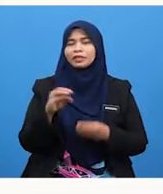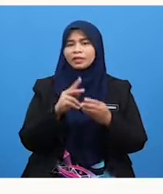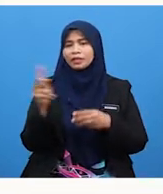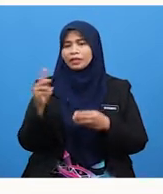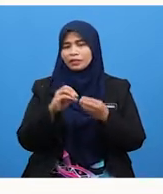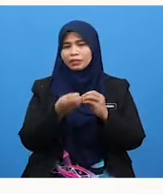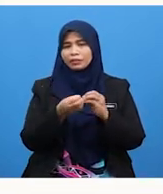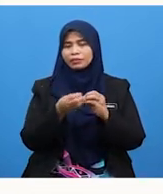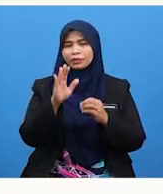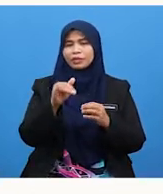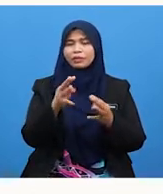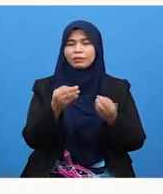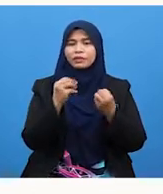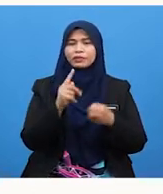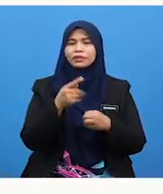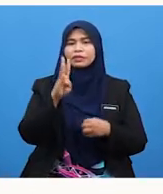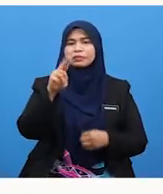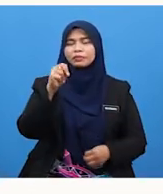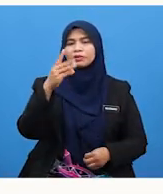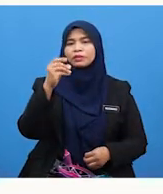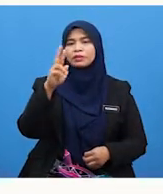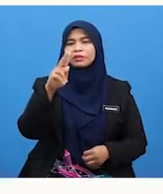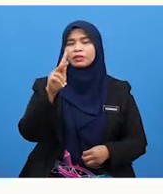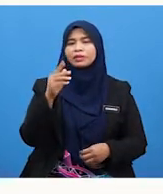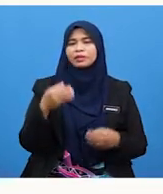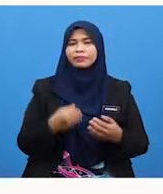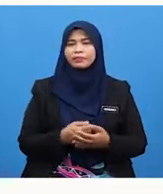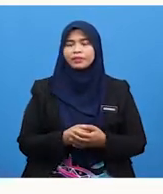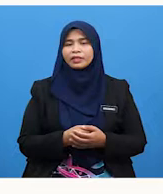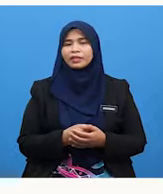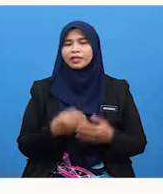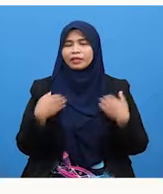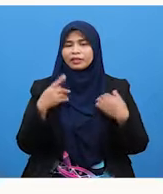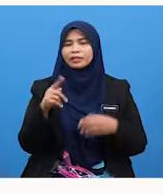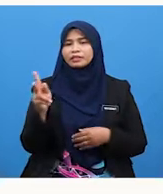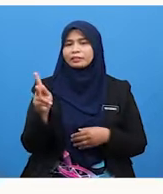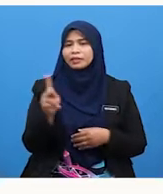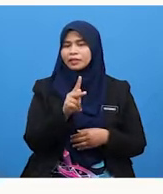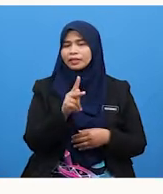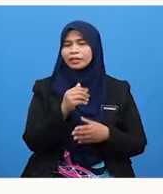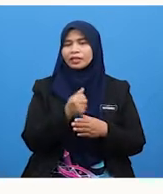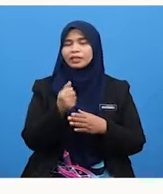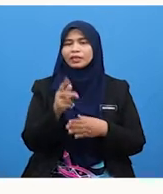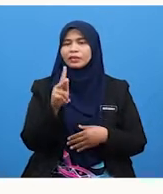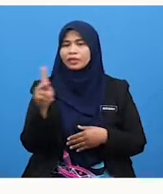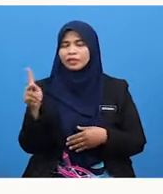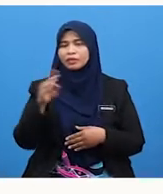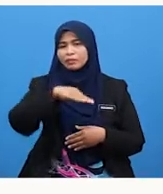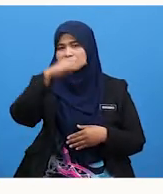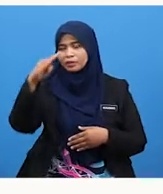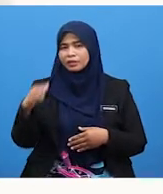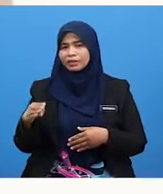kanan nombor yang hendak dibundarkan berada di sebelah kiri atau kanan